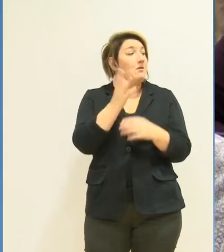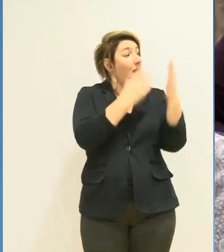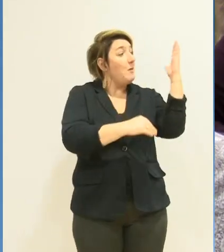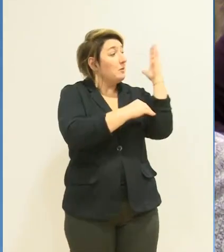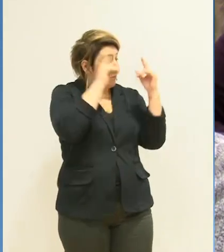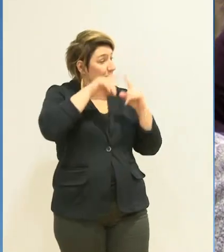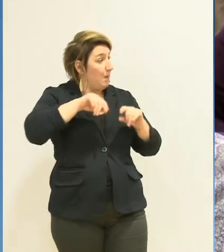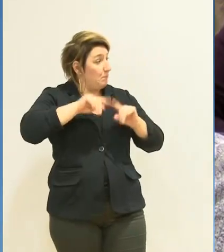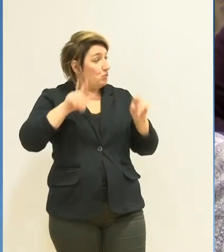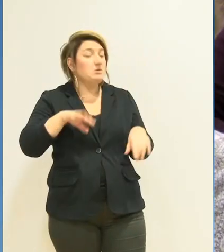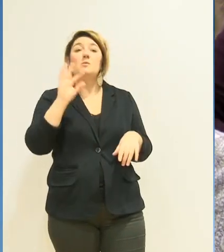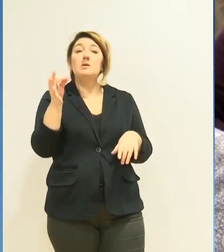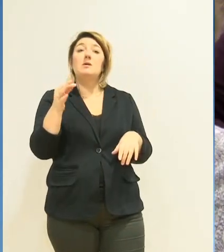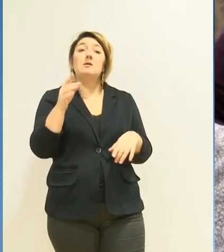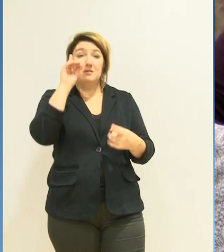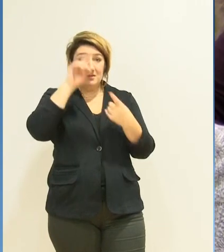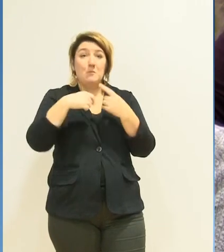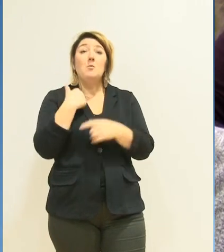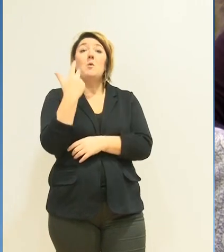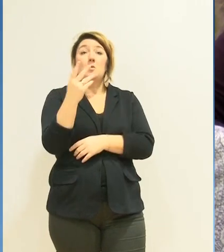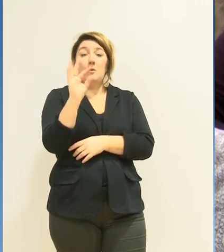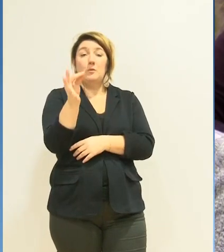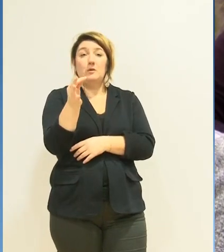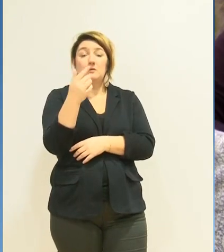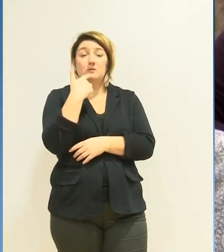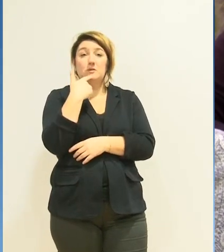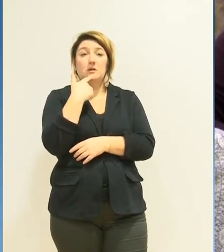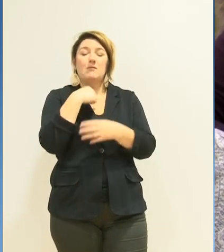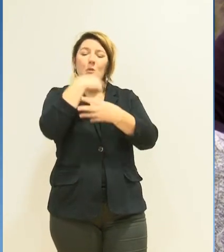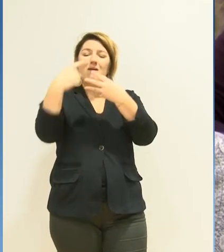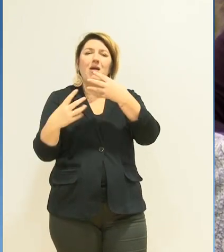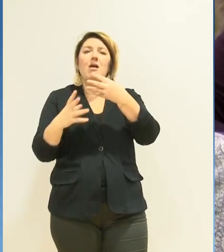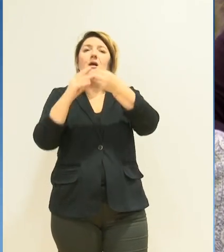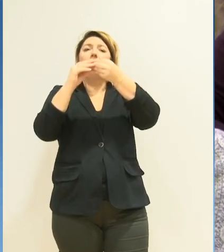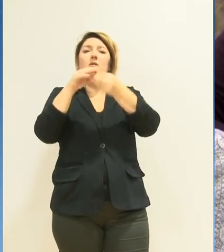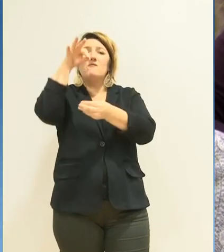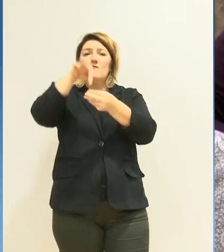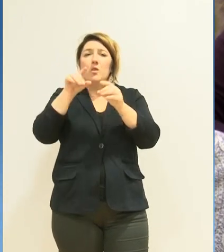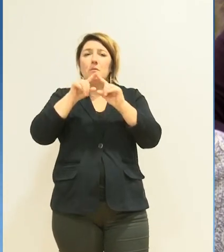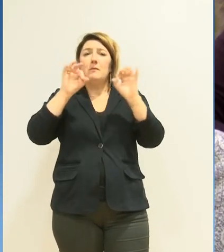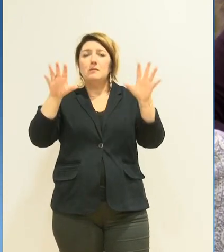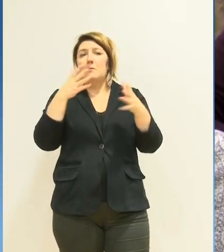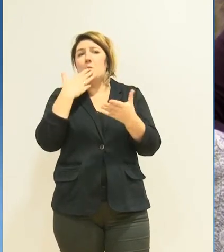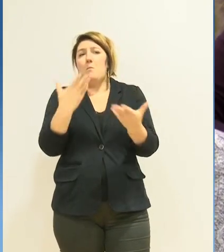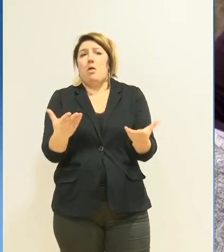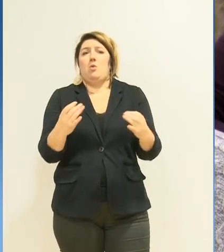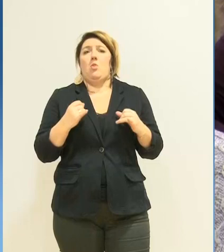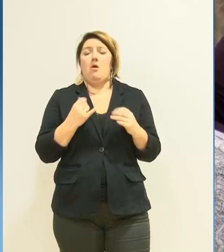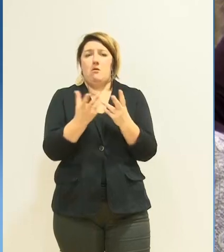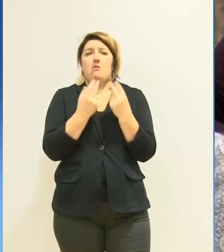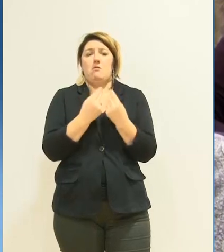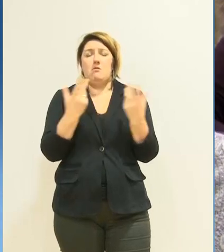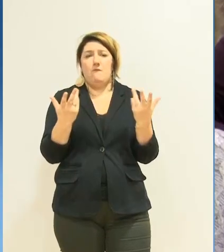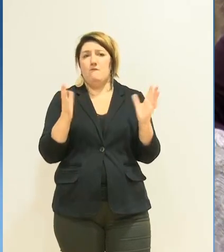sur le budget à le déposer oui c'est sûr la délibération numéro 3 donc c'est là une des quatre délibérations sur le budget peut-être deux exposés le maintenant comme ça voilà